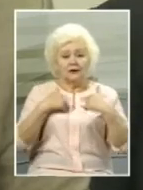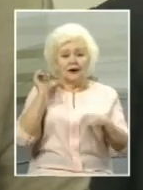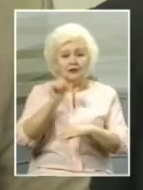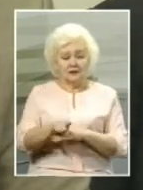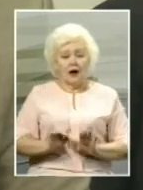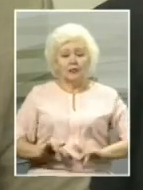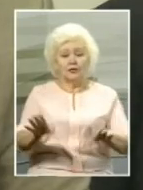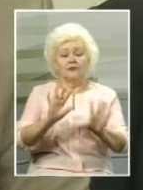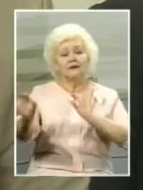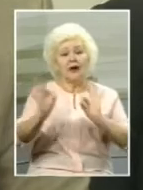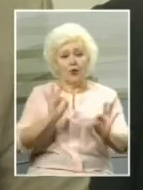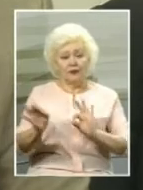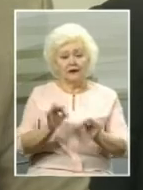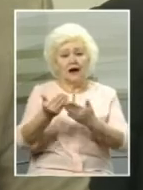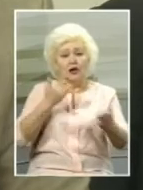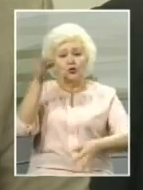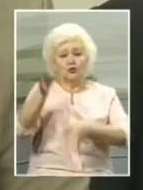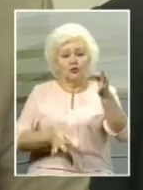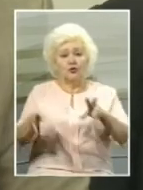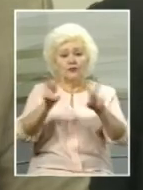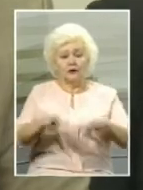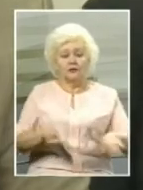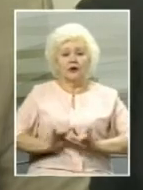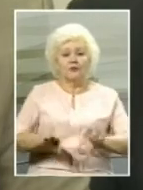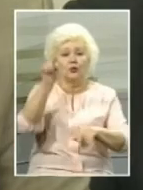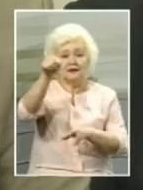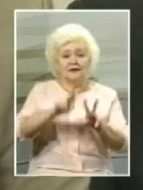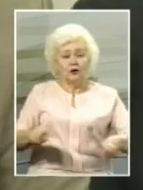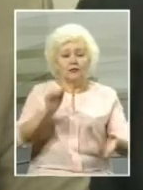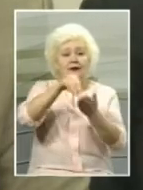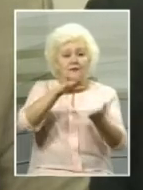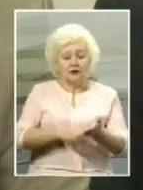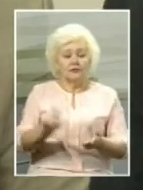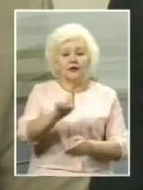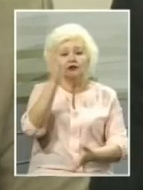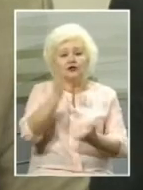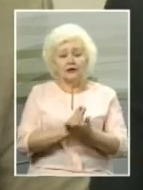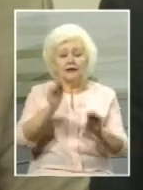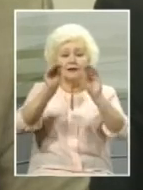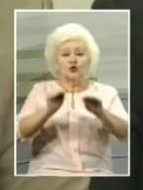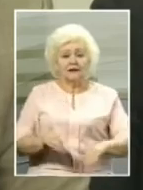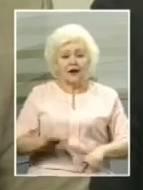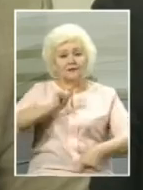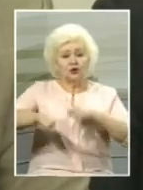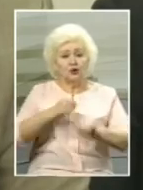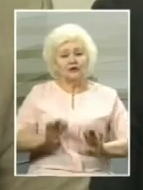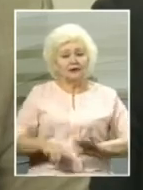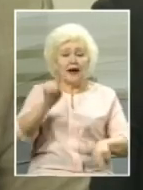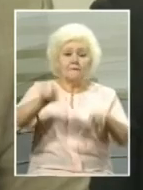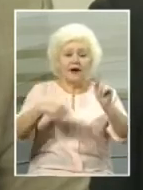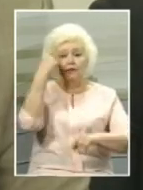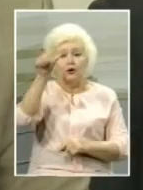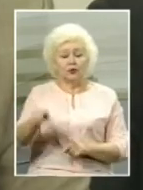задача – провести об'єктивне, досудове розслідування. І в ході цього розслідування встановити, чи є склад злочину в діяннях певних